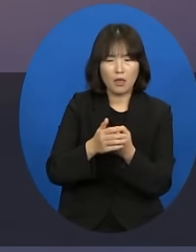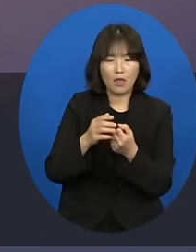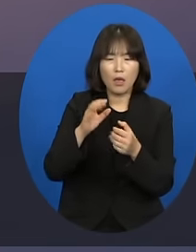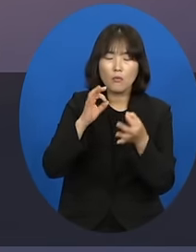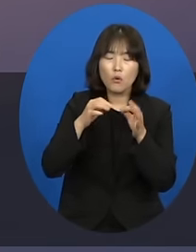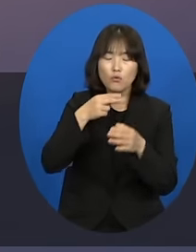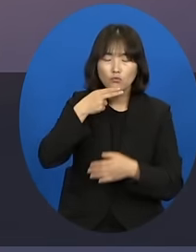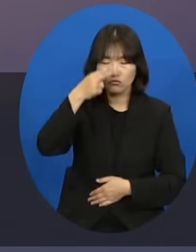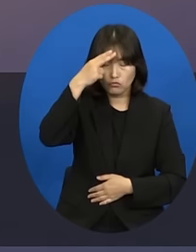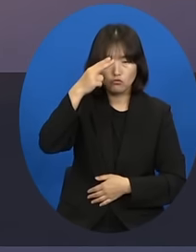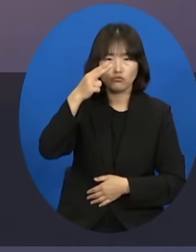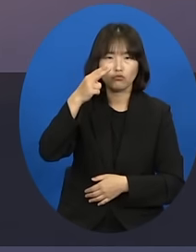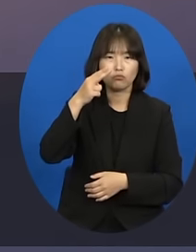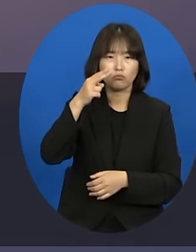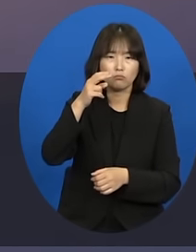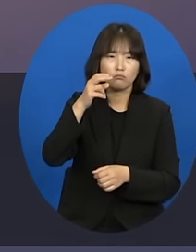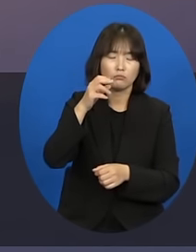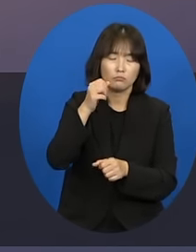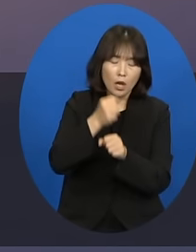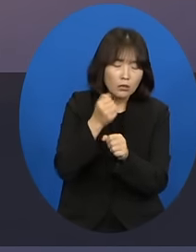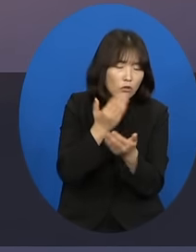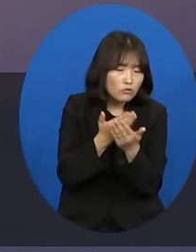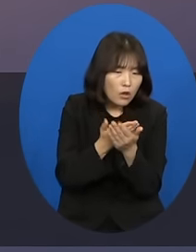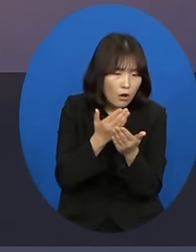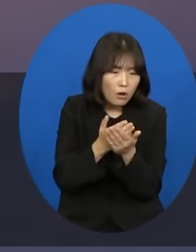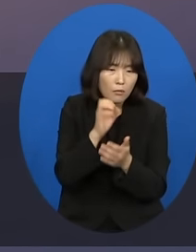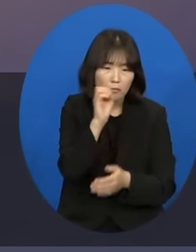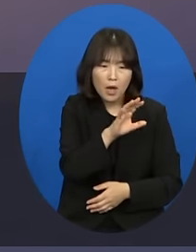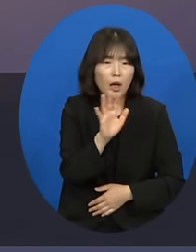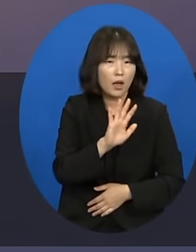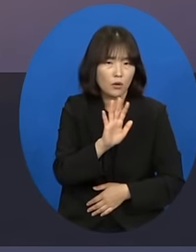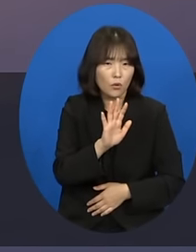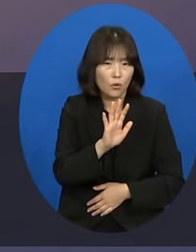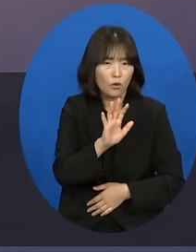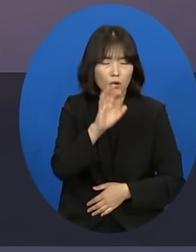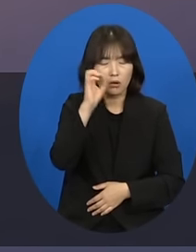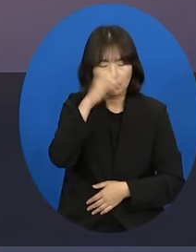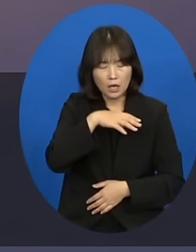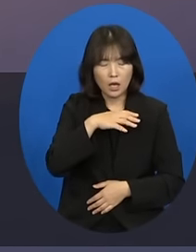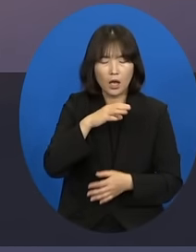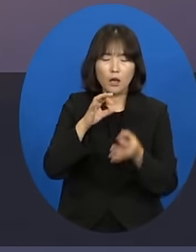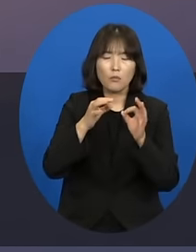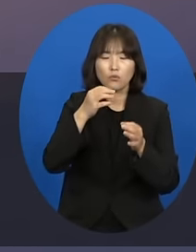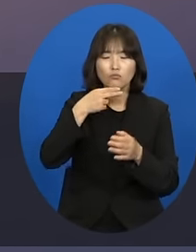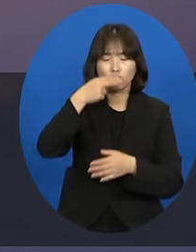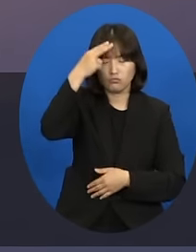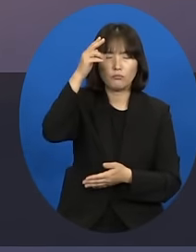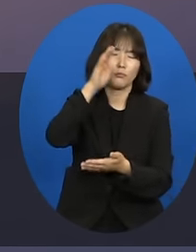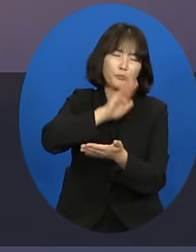주세요. 그게 아니라 그저 포도주가 없다고 합니다.